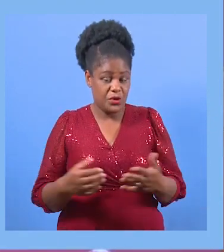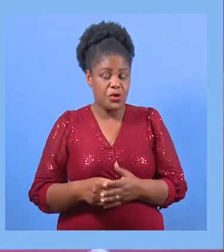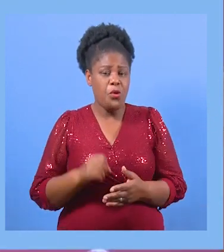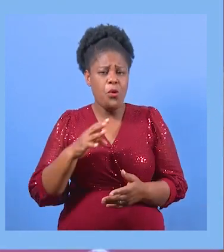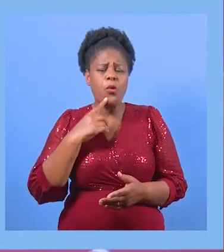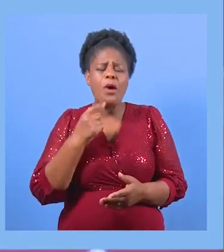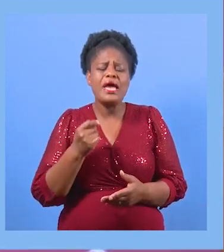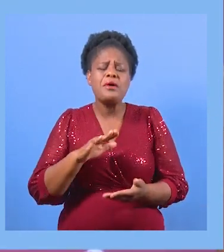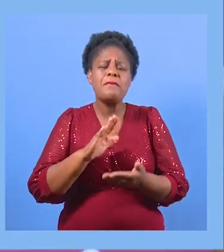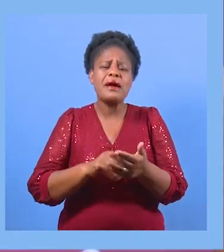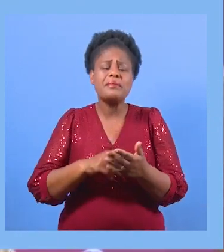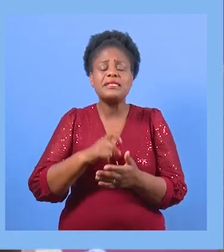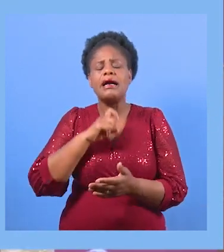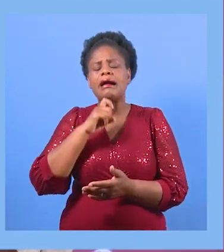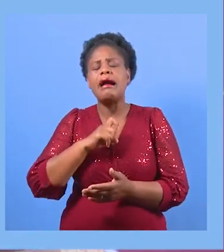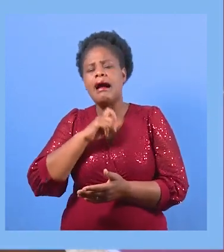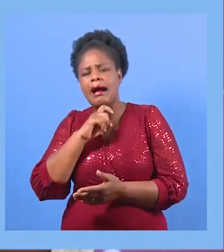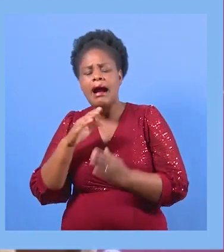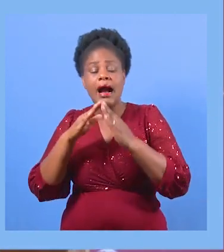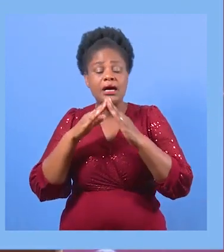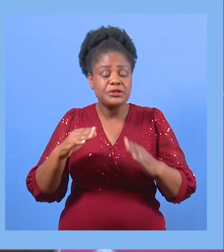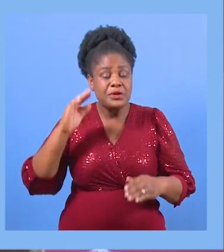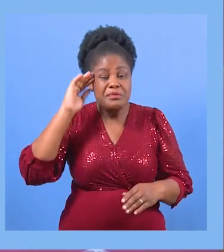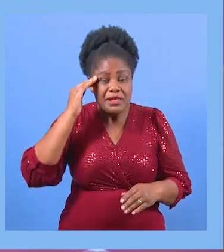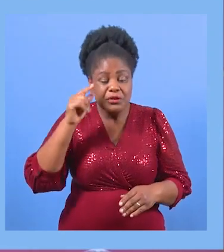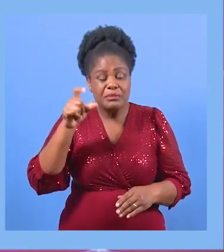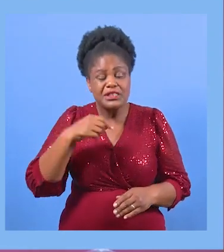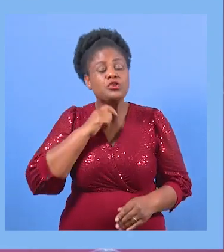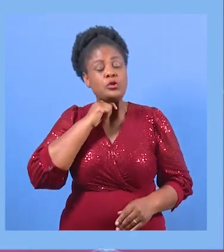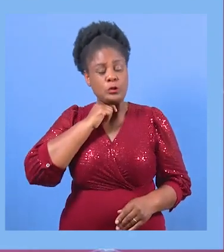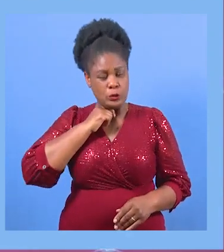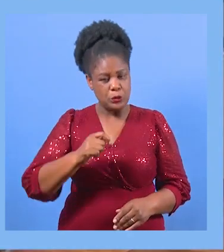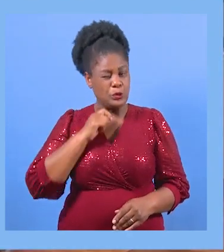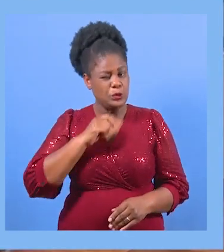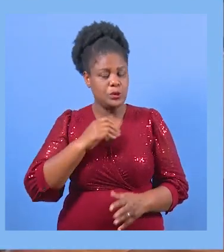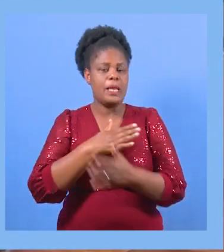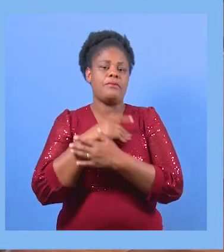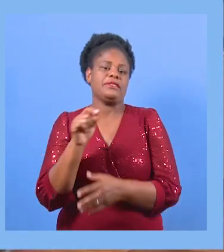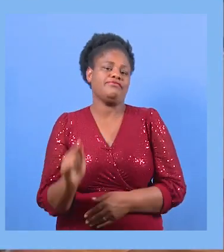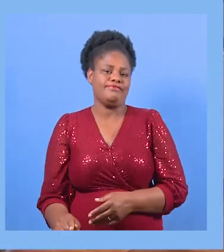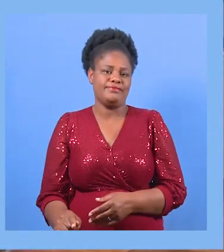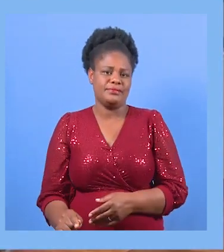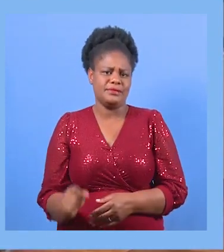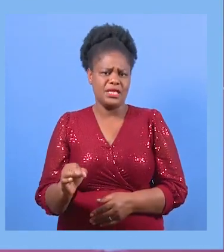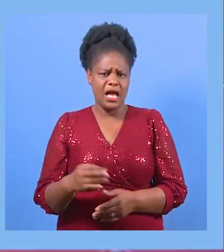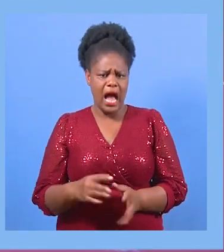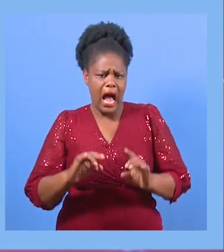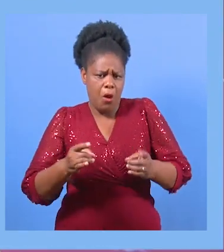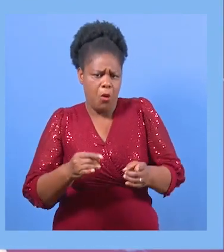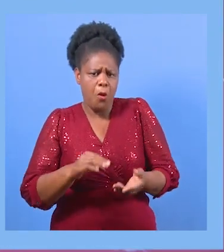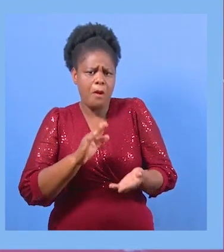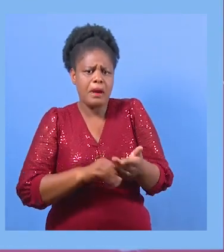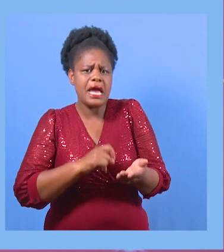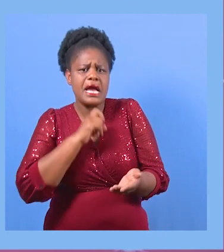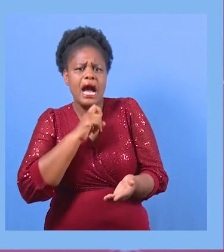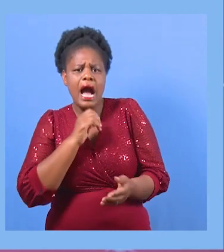nemotikari, munhu watofunga kuti unoda kuti agare muupenyu hwake hwese. Saka muroorezve mwanangu. Ungatengera munhu motikari